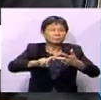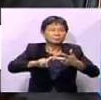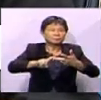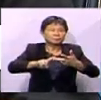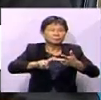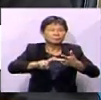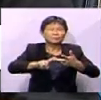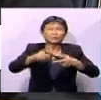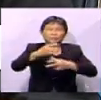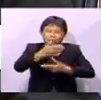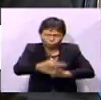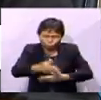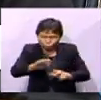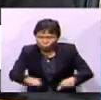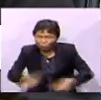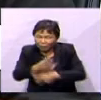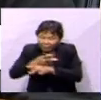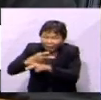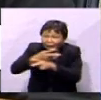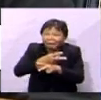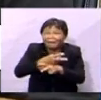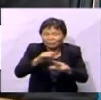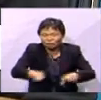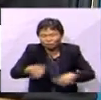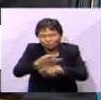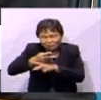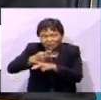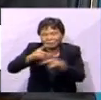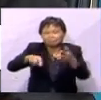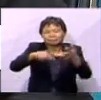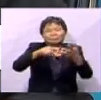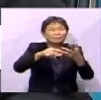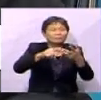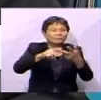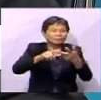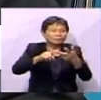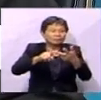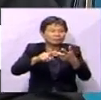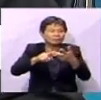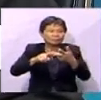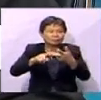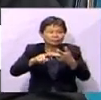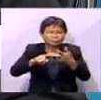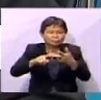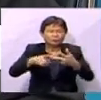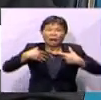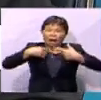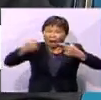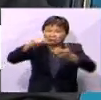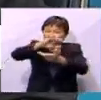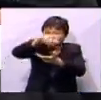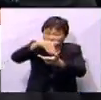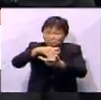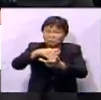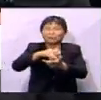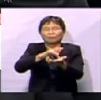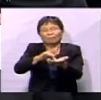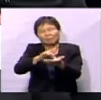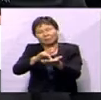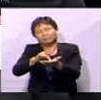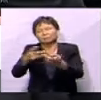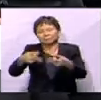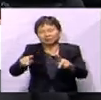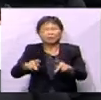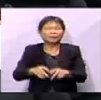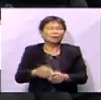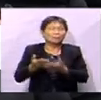childcare. Okay. Yang ketiga ni health, segi health center, pharmacy semua.